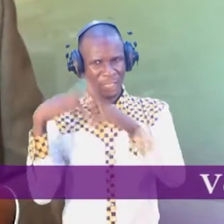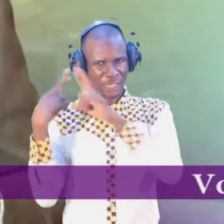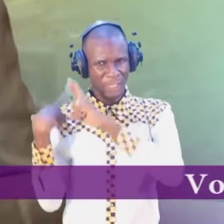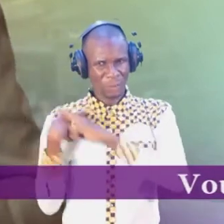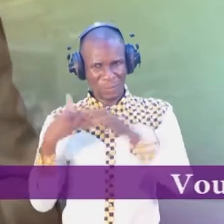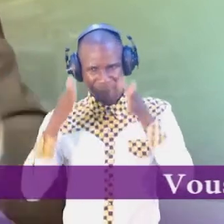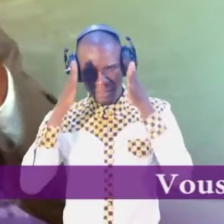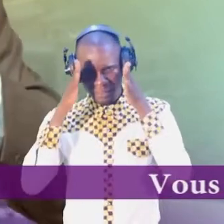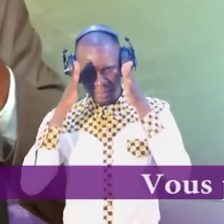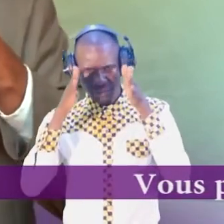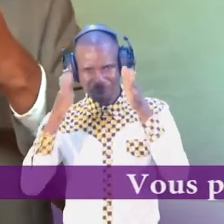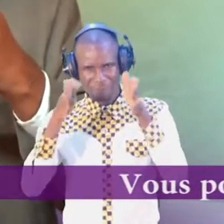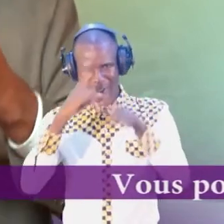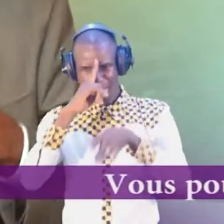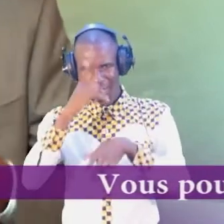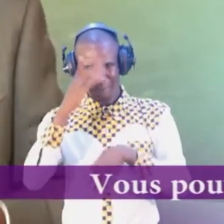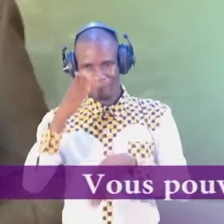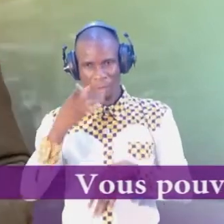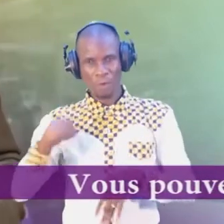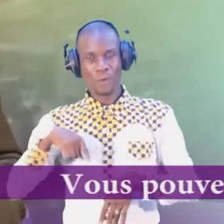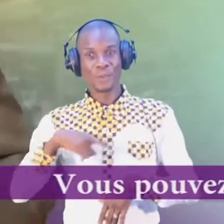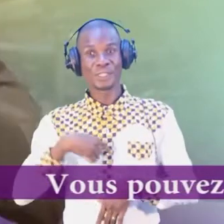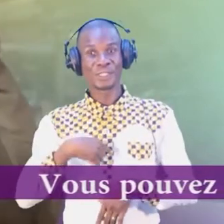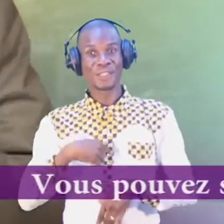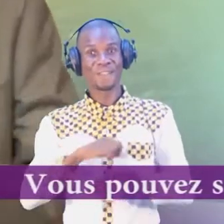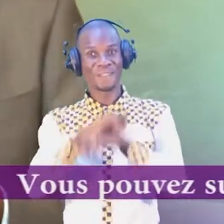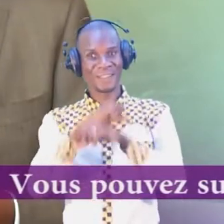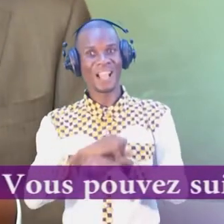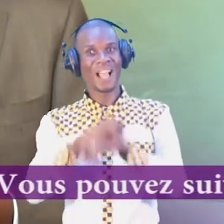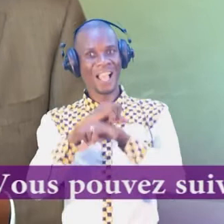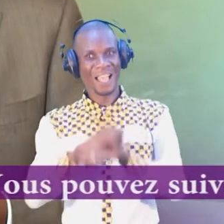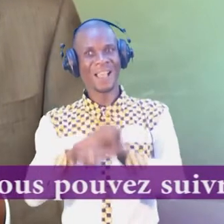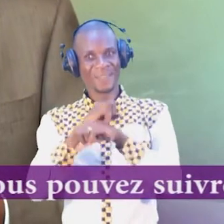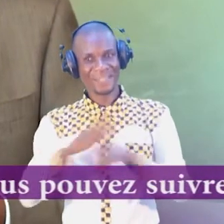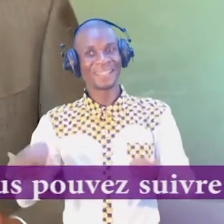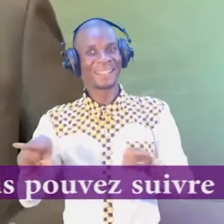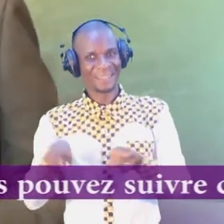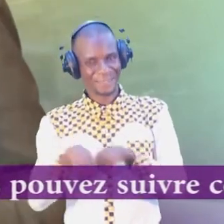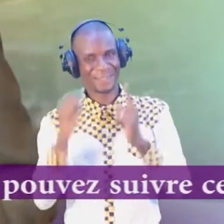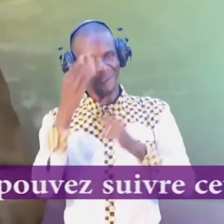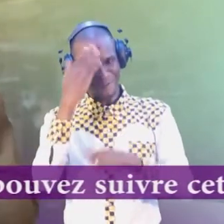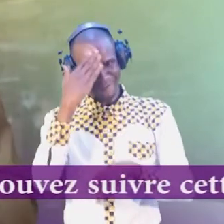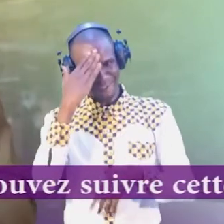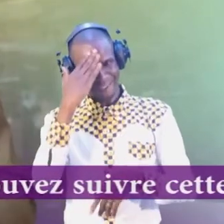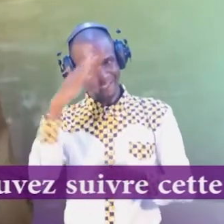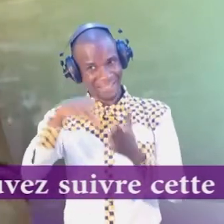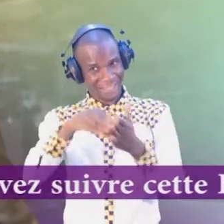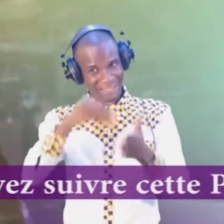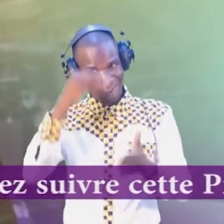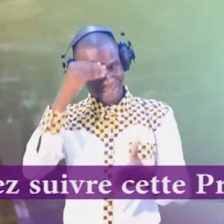omoni ete azali moto moko azali komipesa mpenza na kotanga azali kozwa makoki na ye mpe azali kokeba mpenza